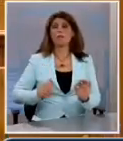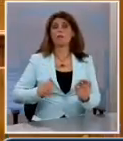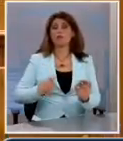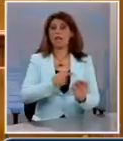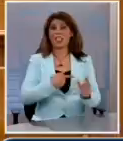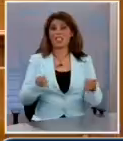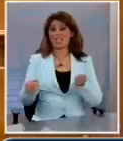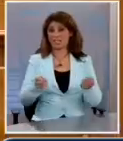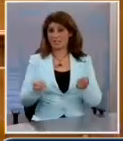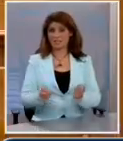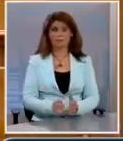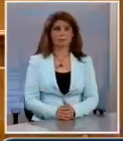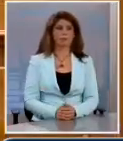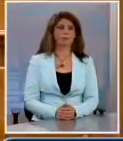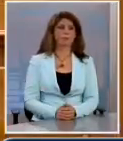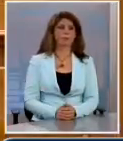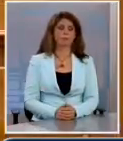διοίκηση.